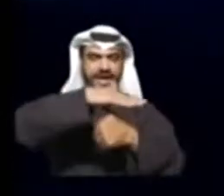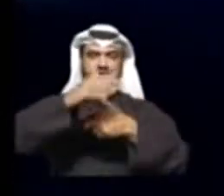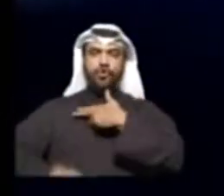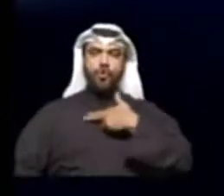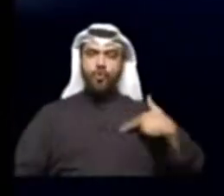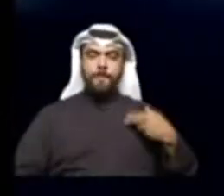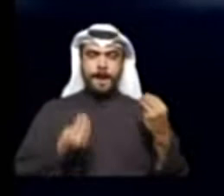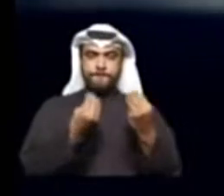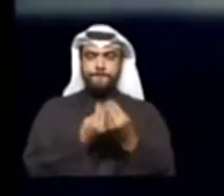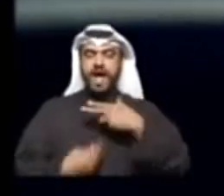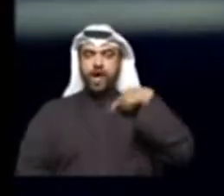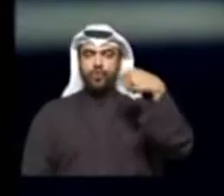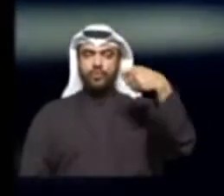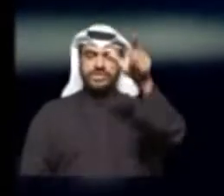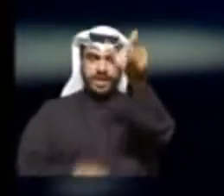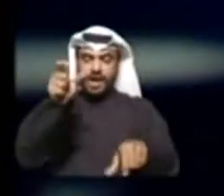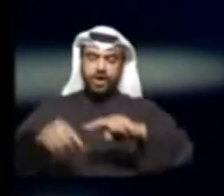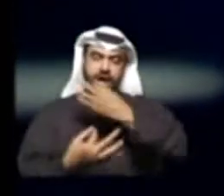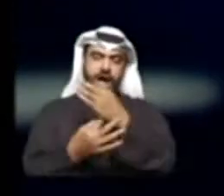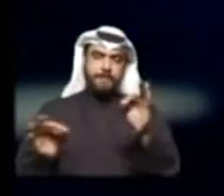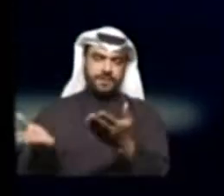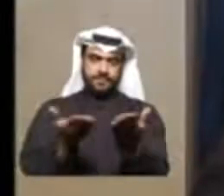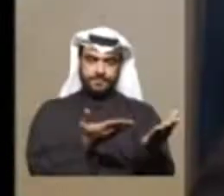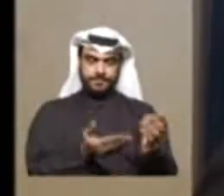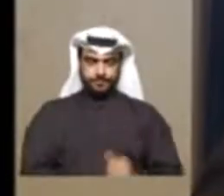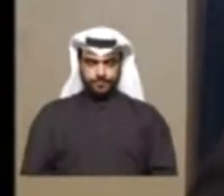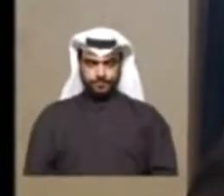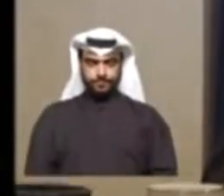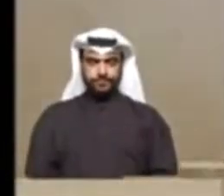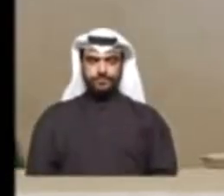الحمد الصباح رئيس مجلس الوزراء.